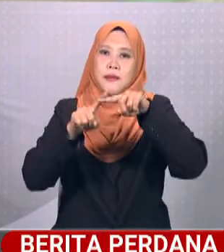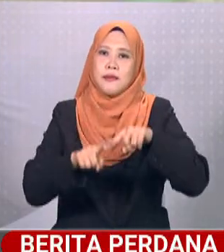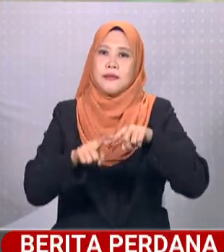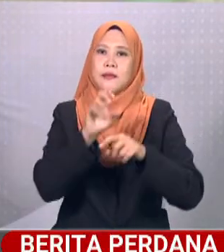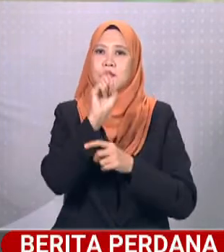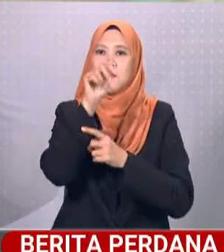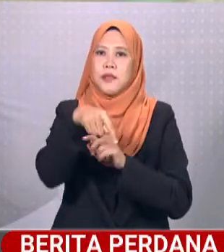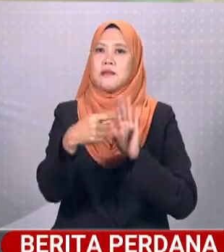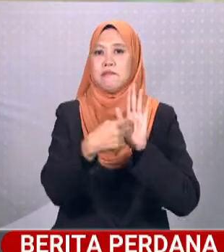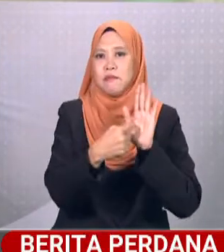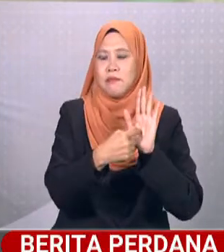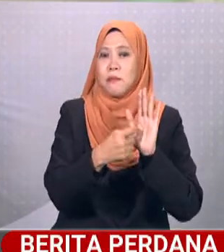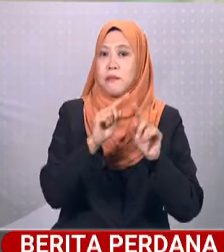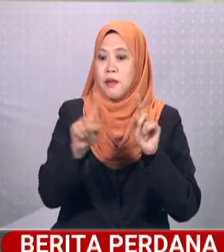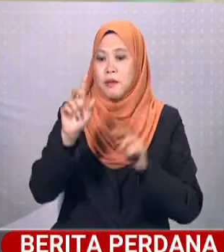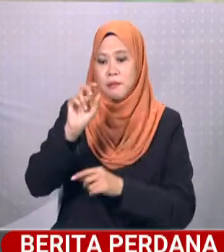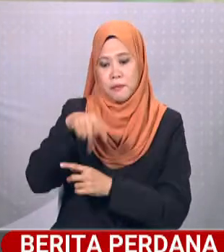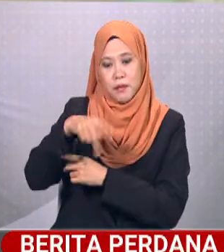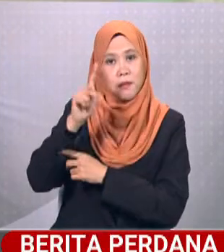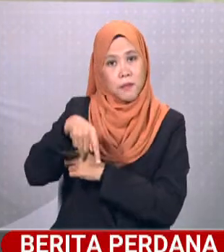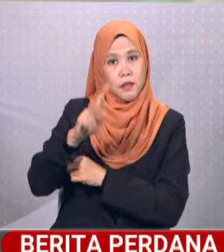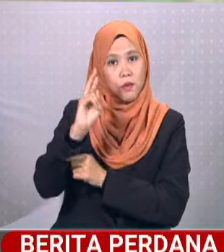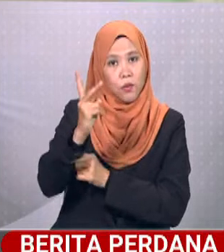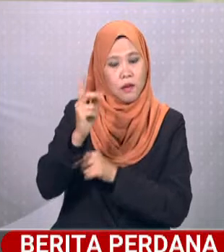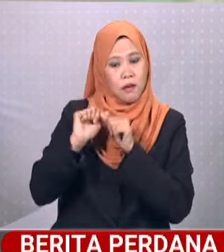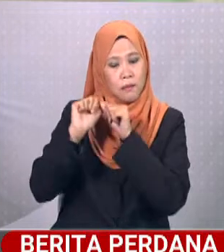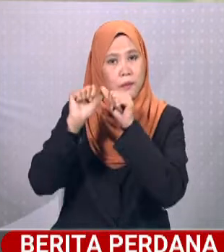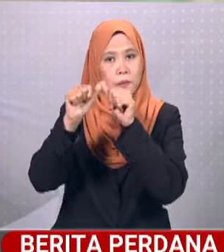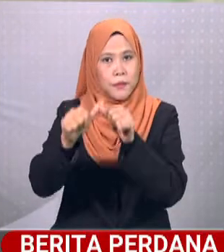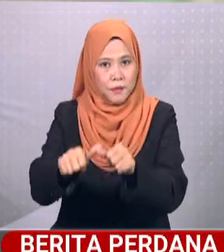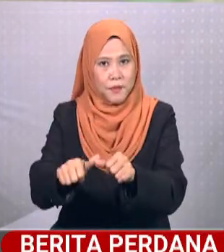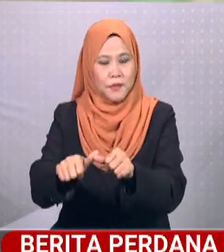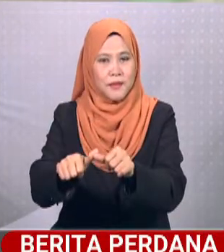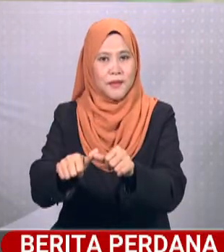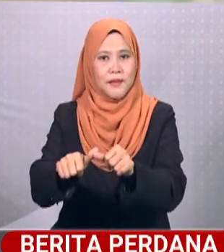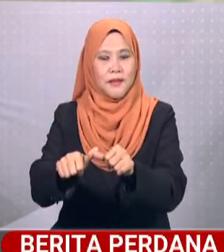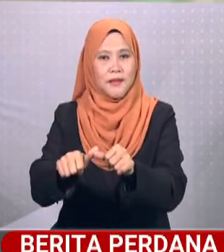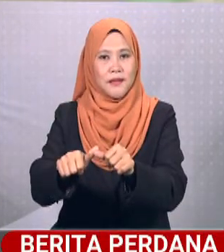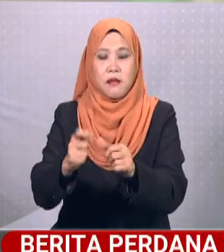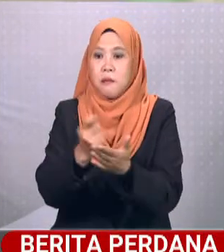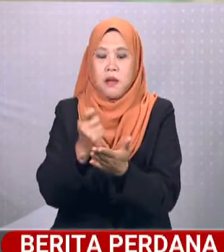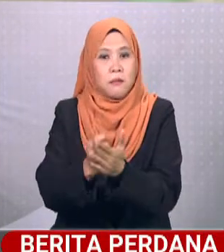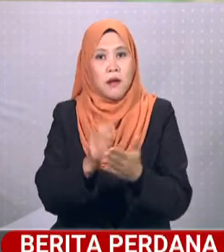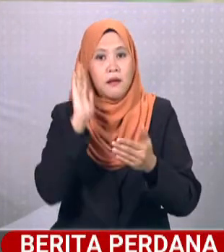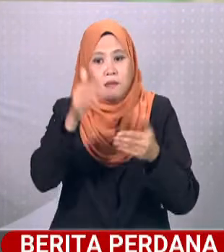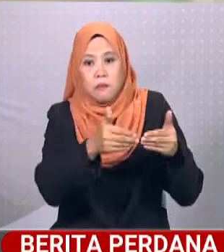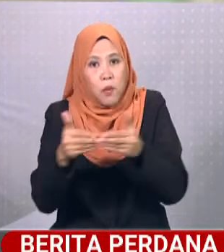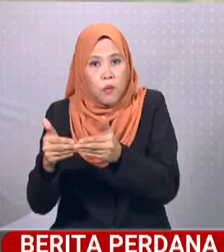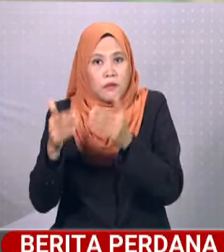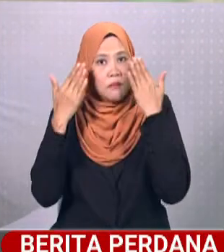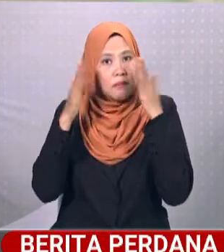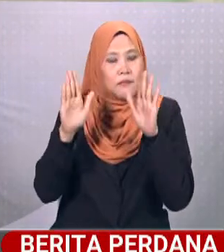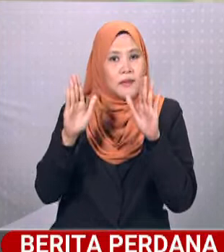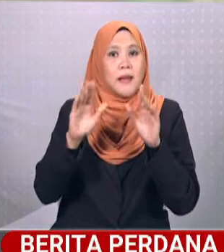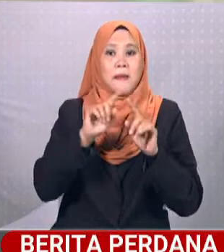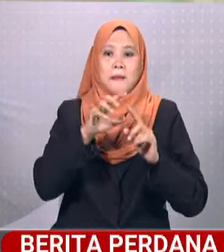tertentu. Cuma selagi PKP 2 ini diteruskan ataupun tiba-tiba ada PKP lain,